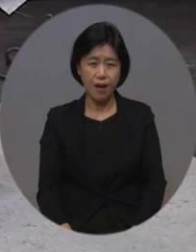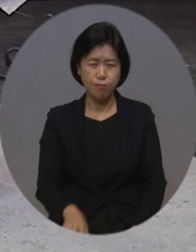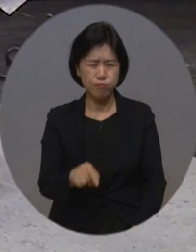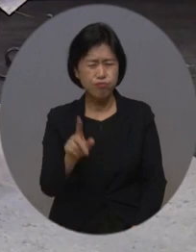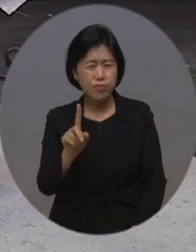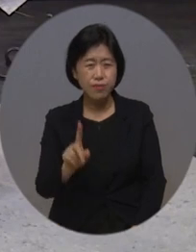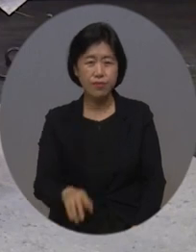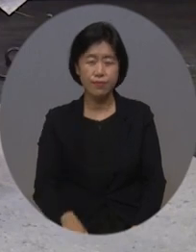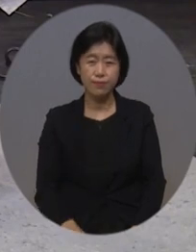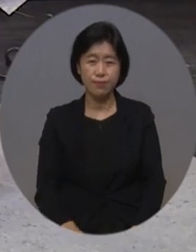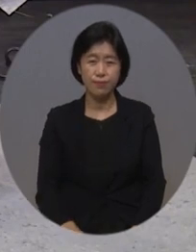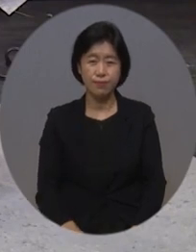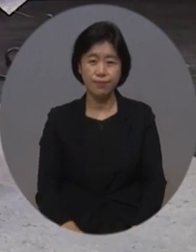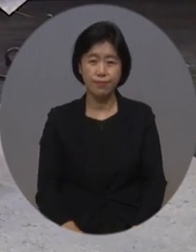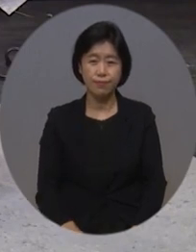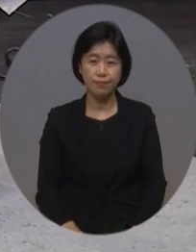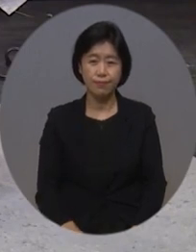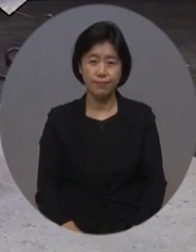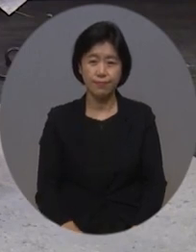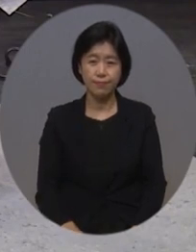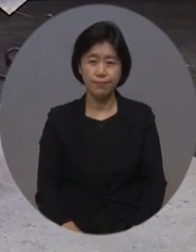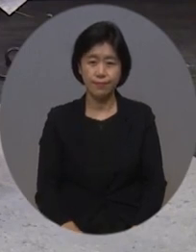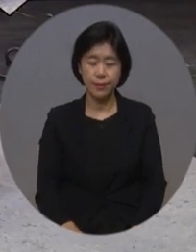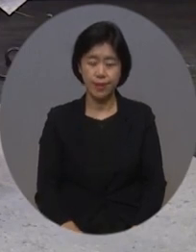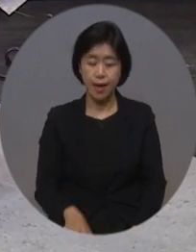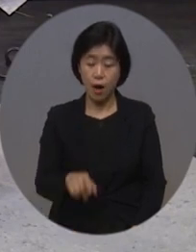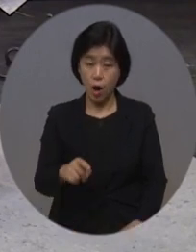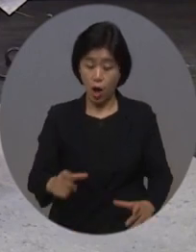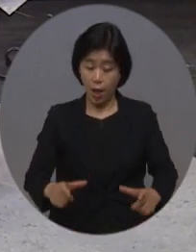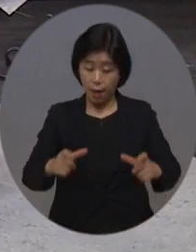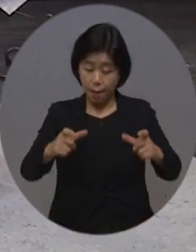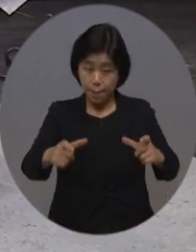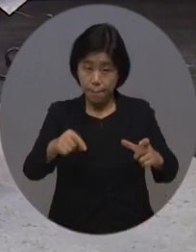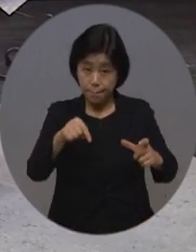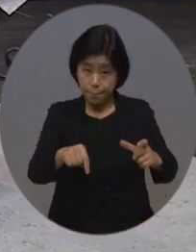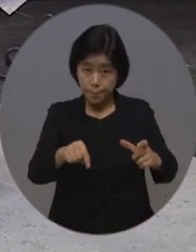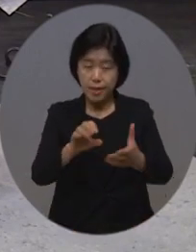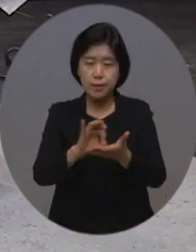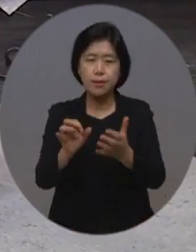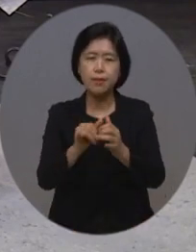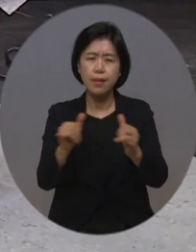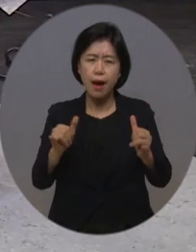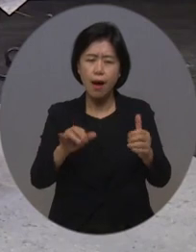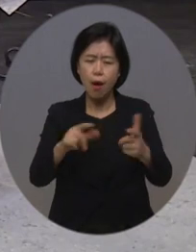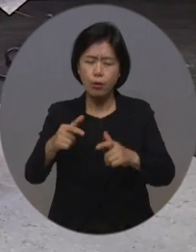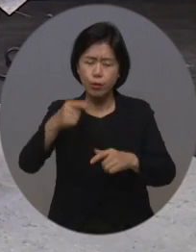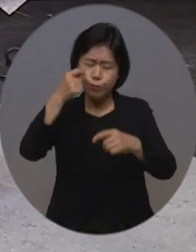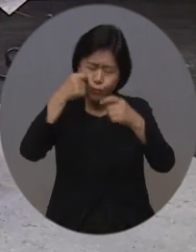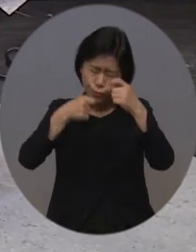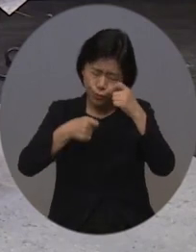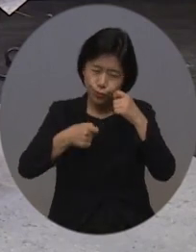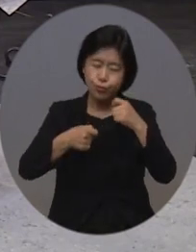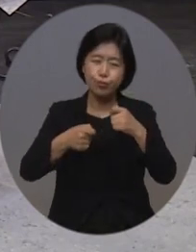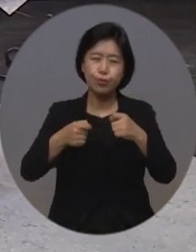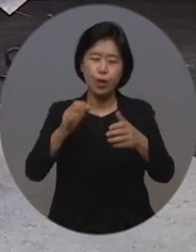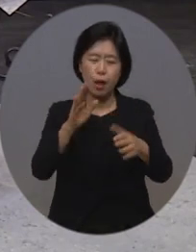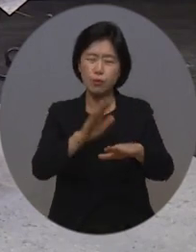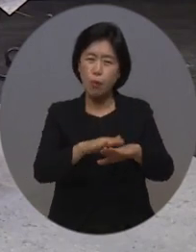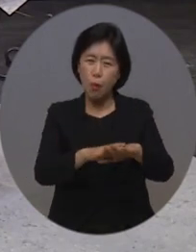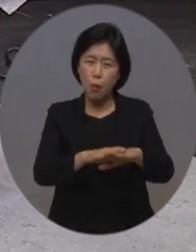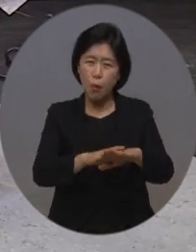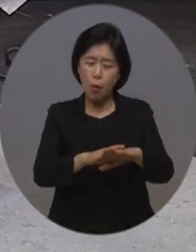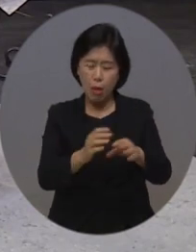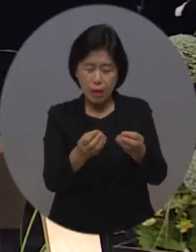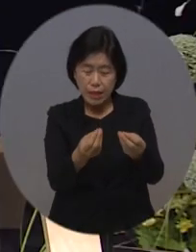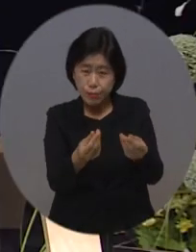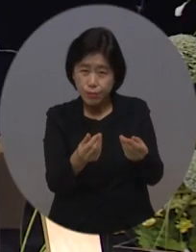듣고자 했던 사람의 동작과 손때와 눈물이 묻고 오래 머문 귀퉁이의 습도와 먼지가 묻은 까닭